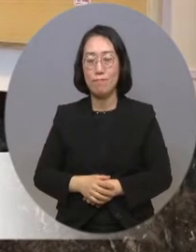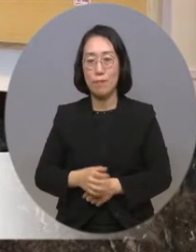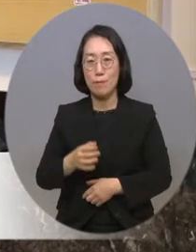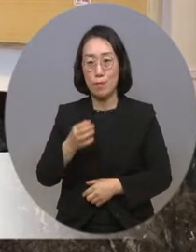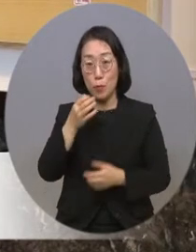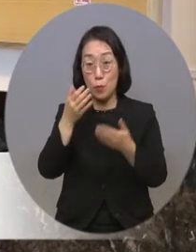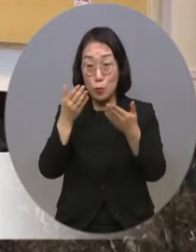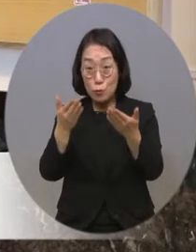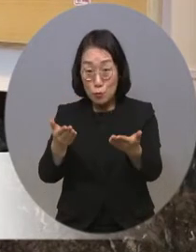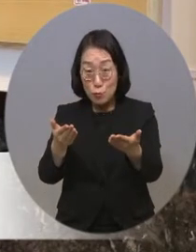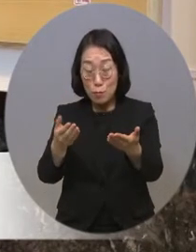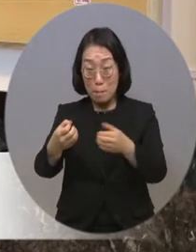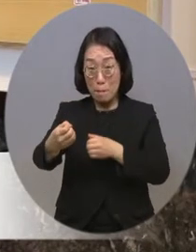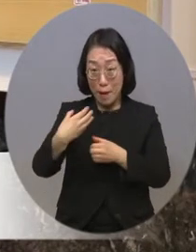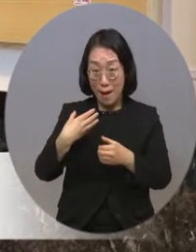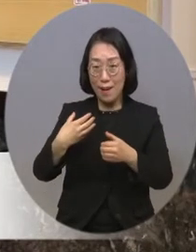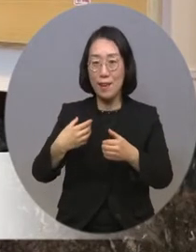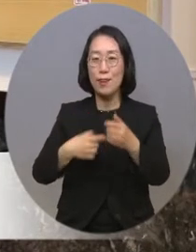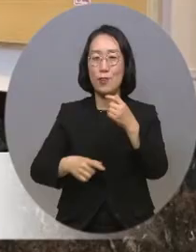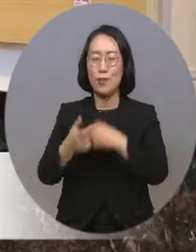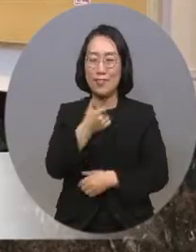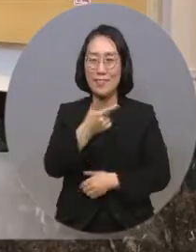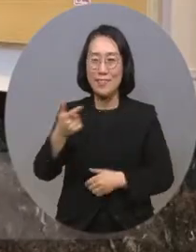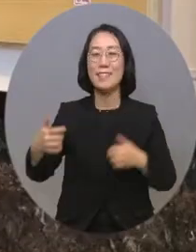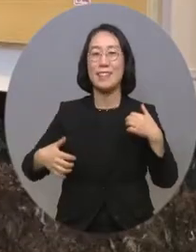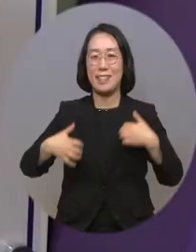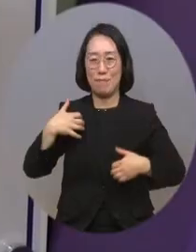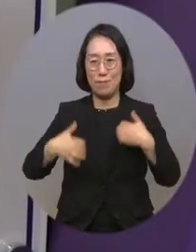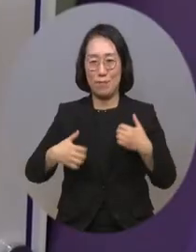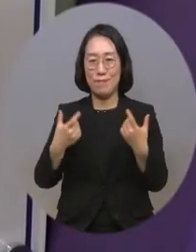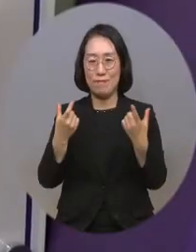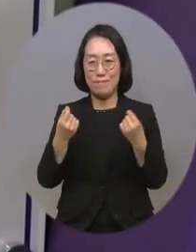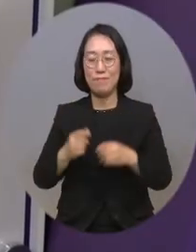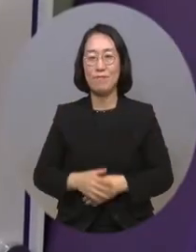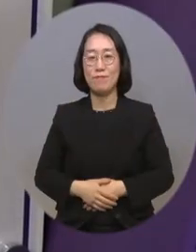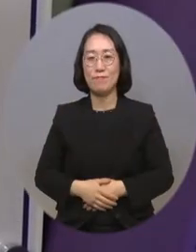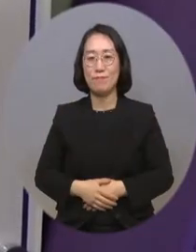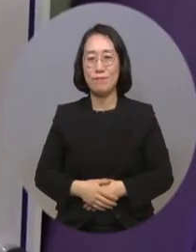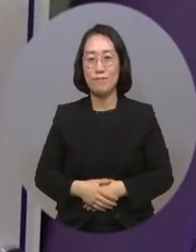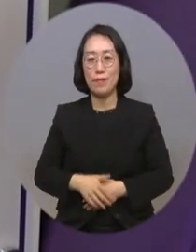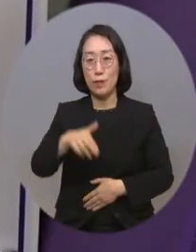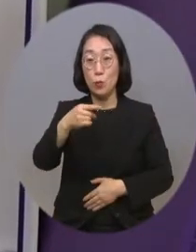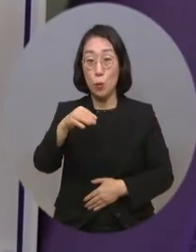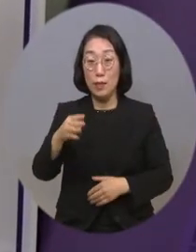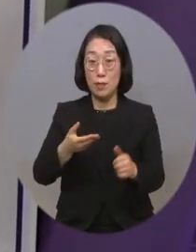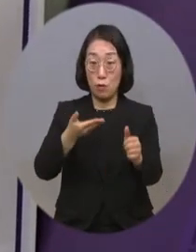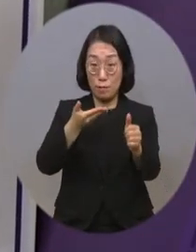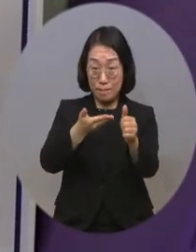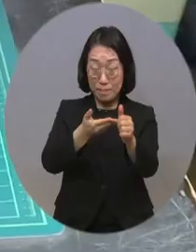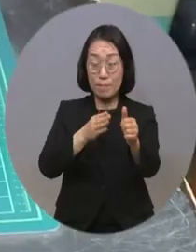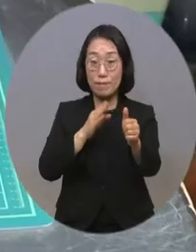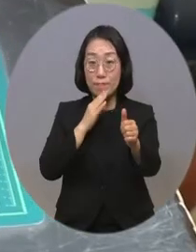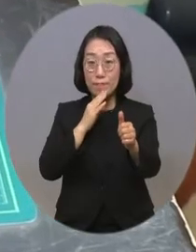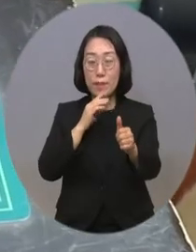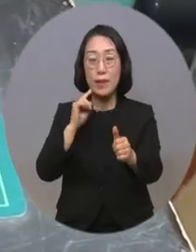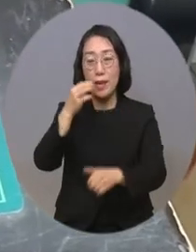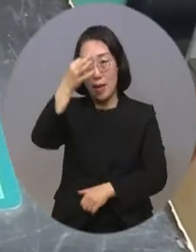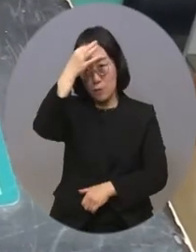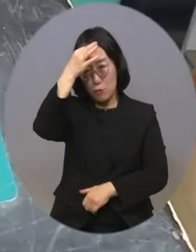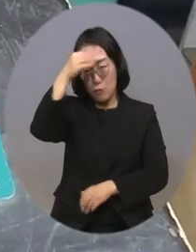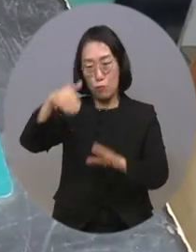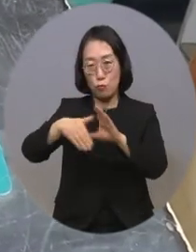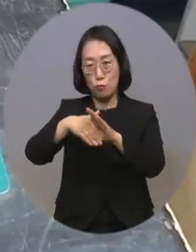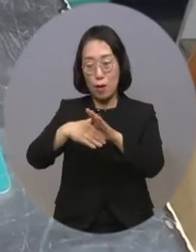찬사를 받을 때 저로서는 더없는 기쁨이었습니다. 송천 조기성 작가는